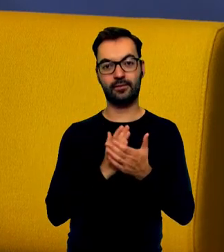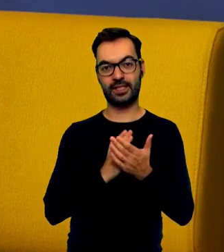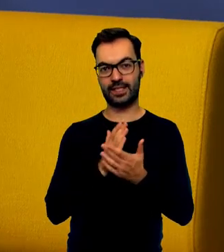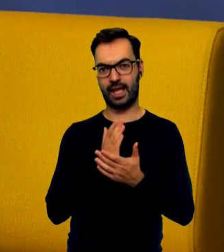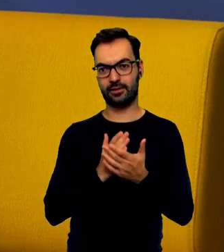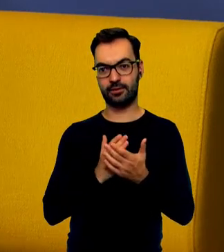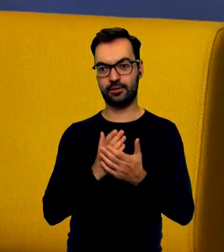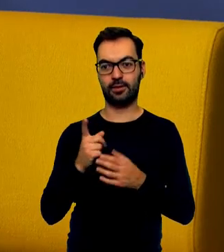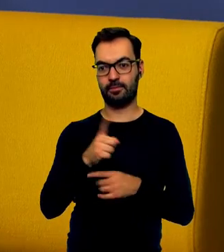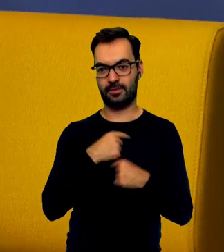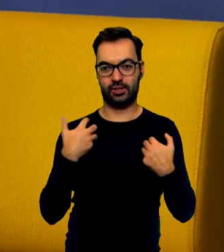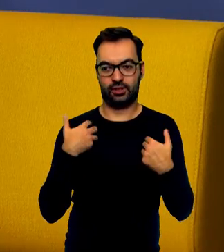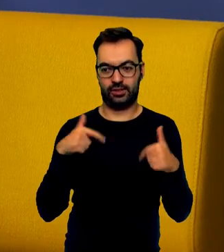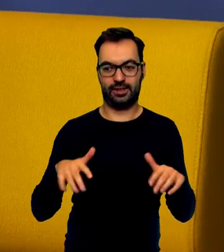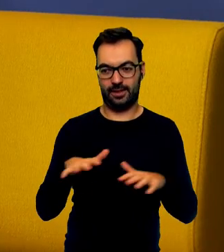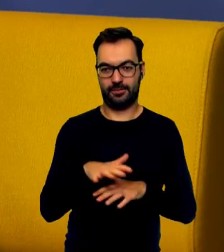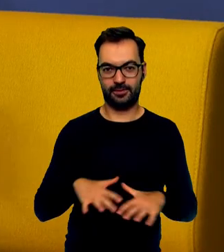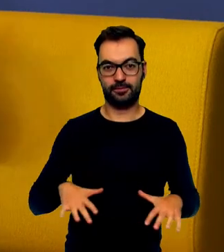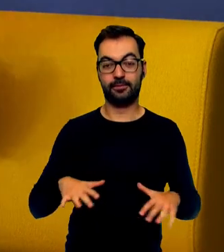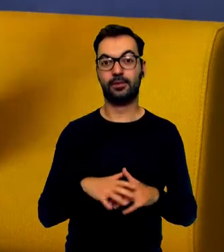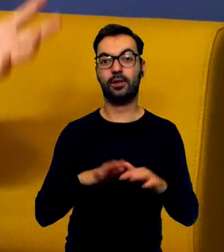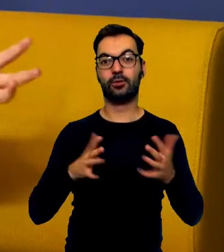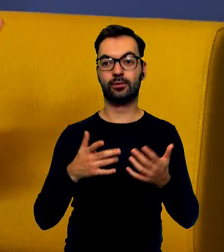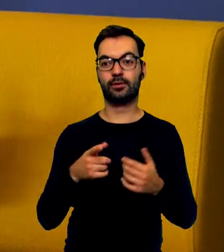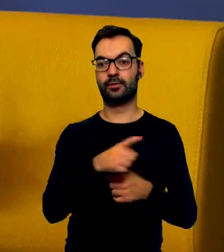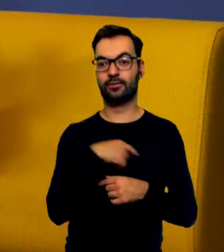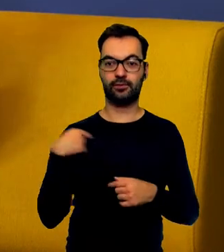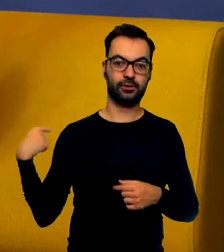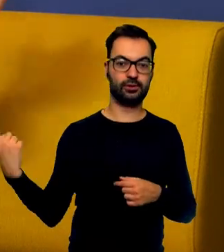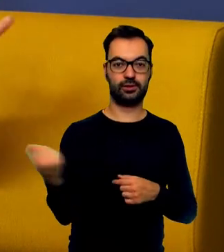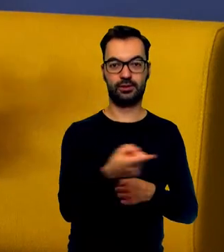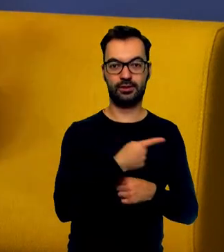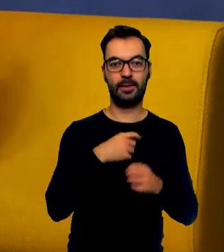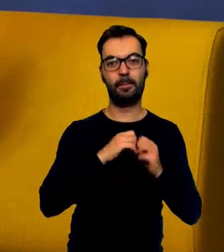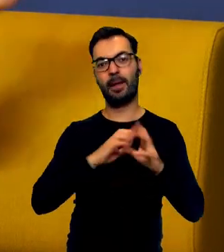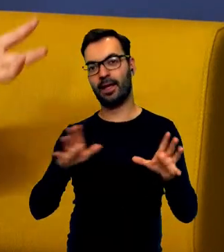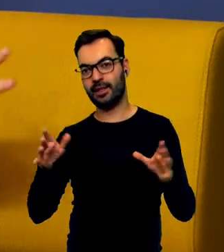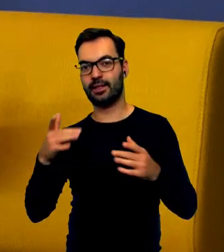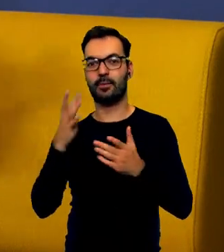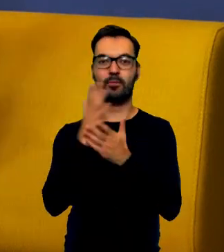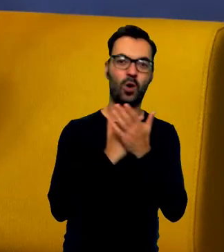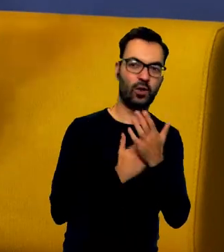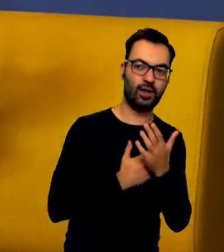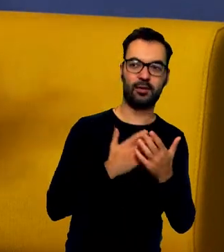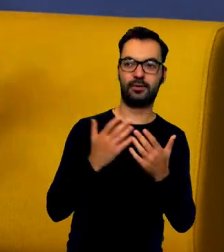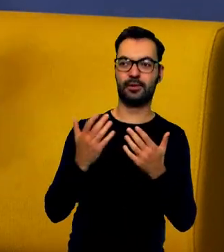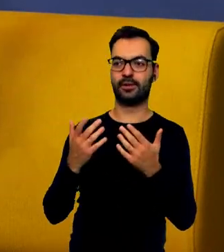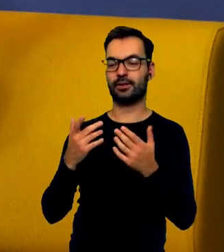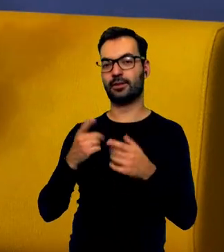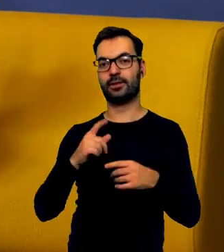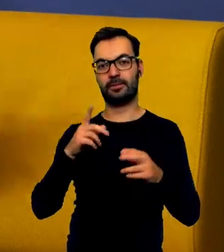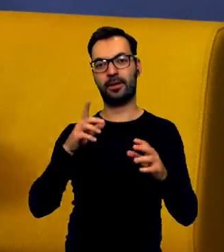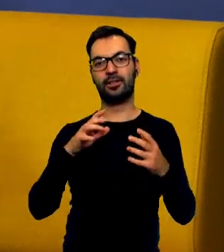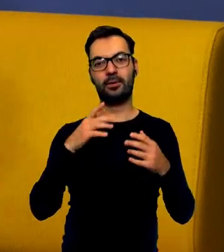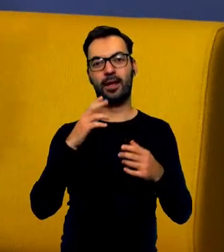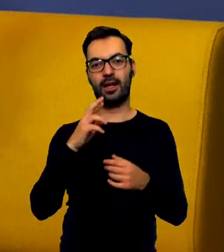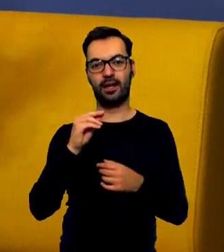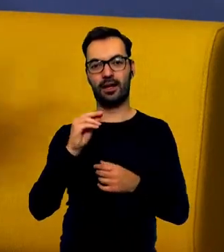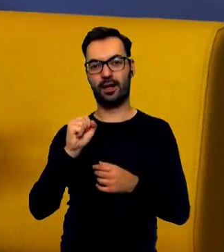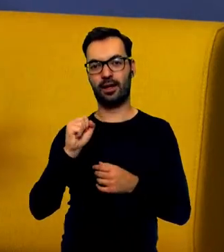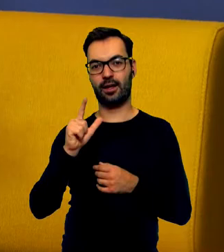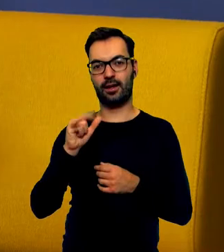trochę wszyscy żyjemy, to znaczy wszyscy dookoła w różnych mediach, w różnych programach takich typu reality show,